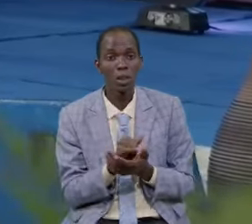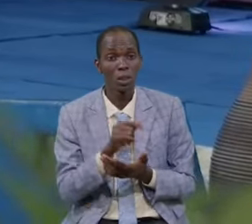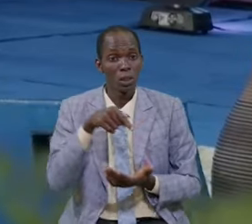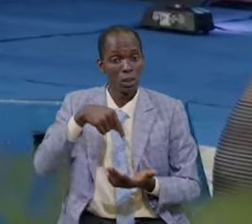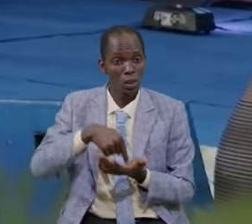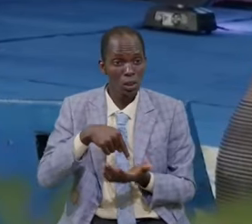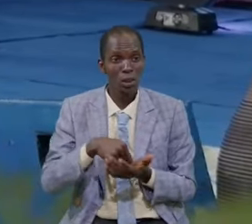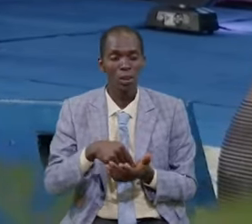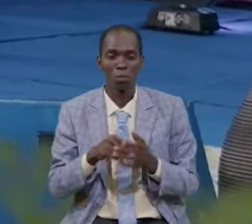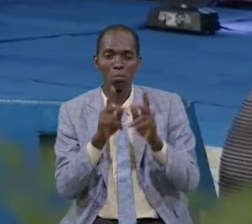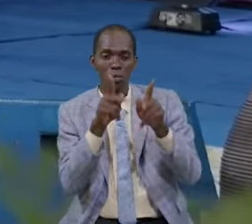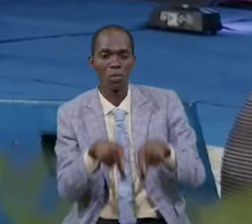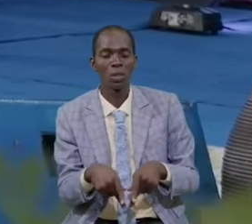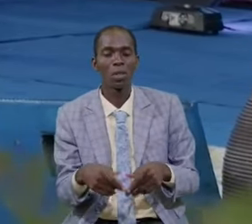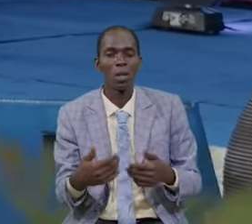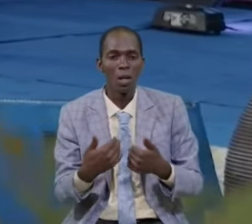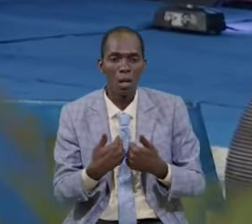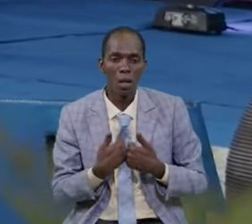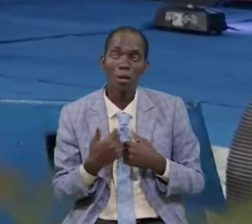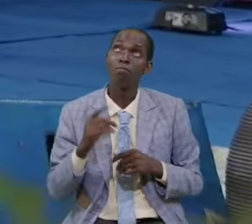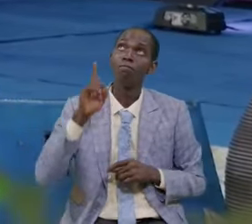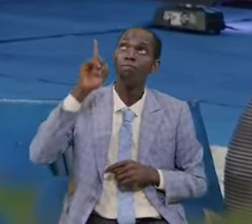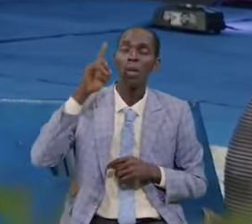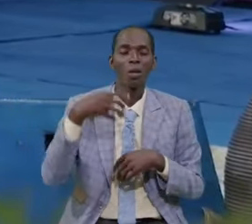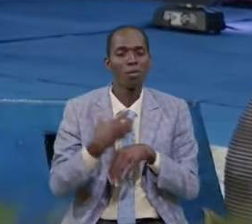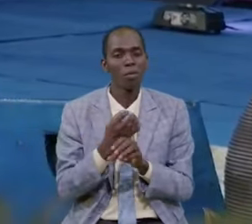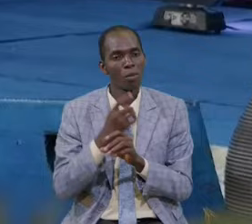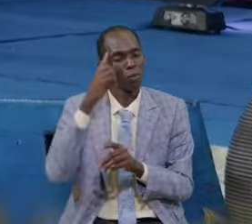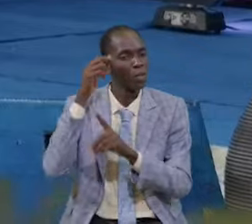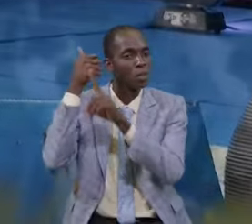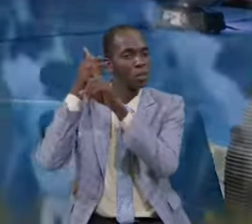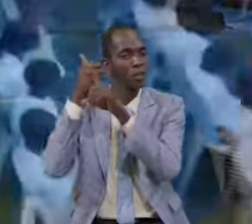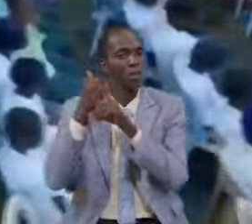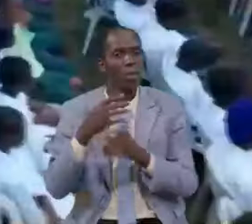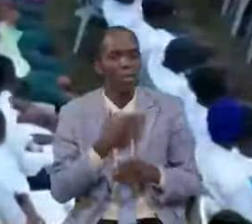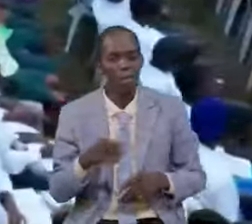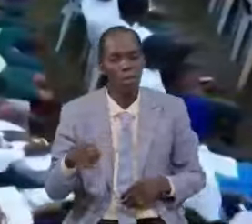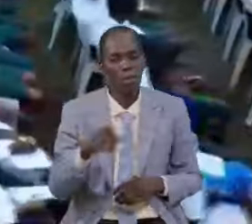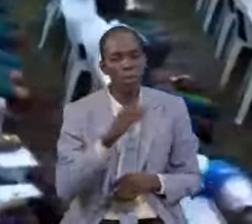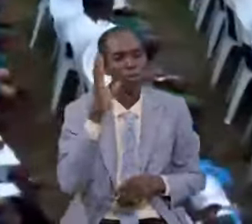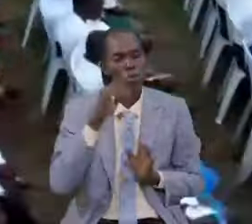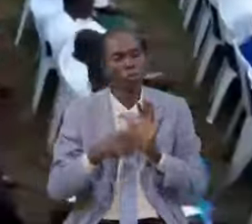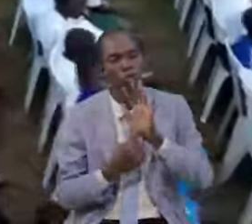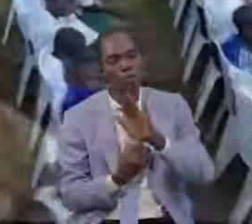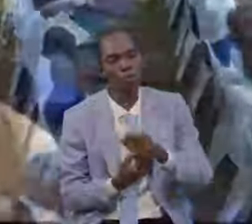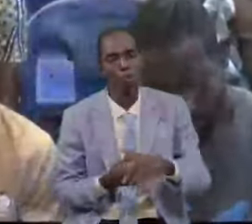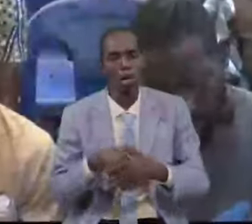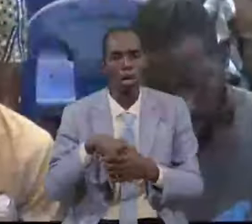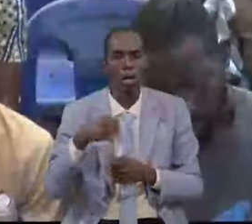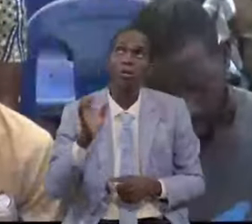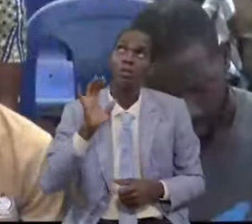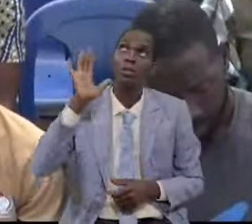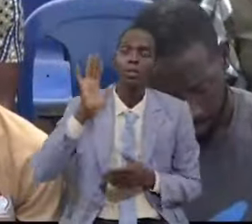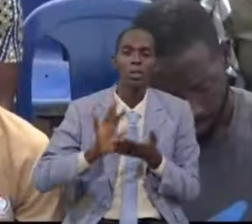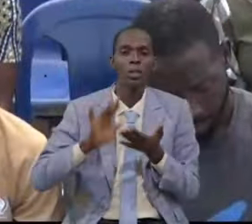formé pour moi, celui-là publiera mes louanges. Et ça va arriver au nom